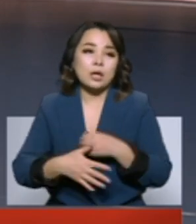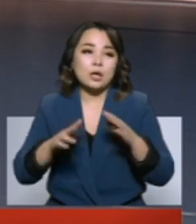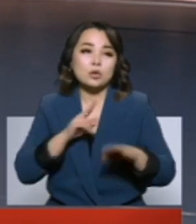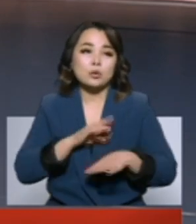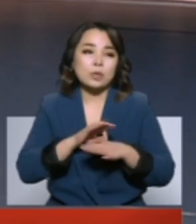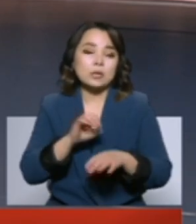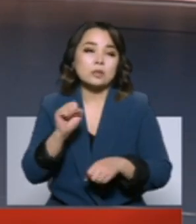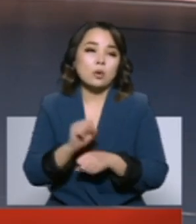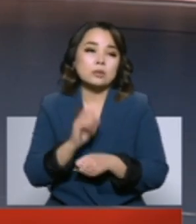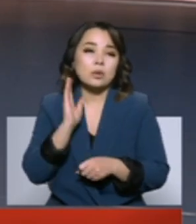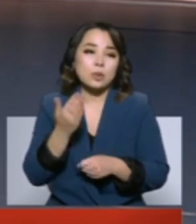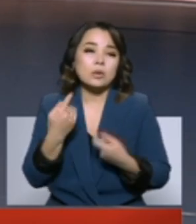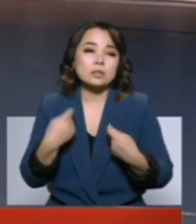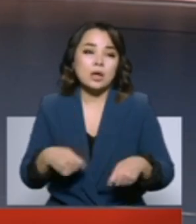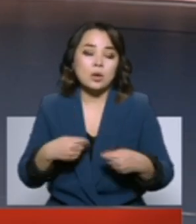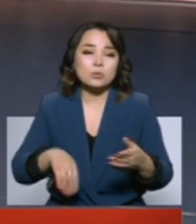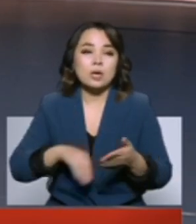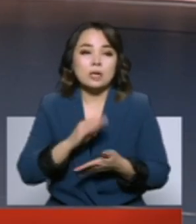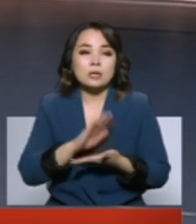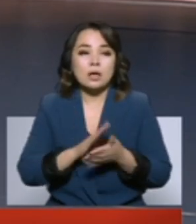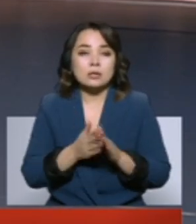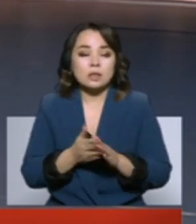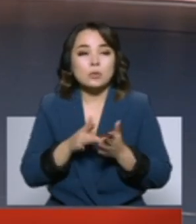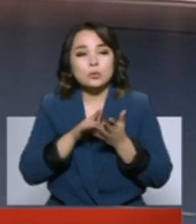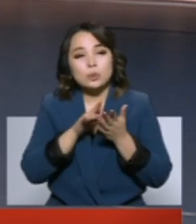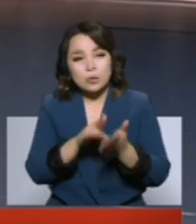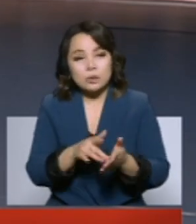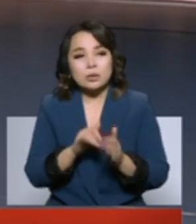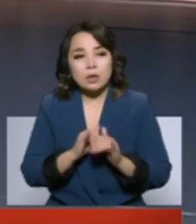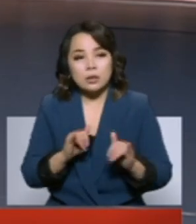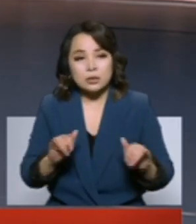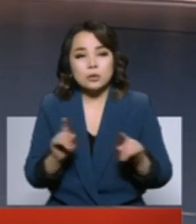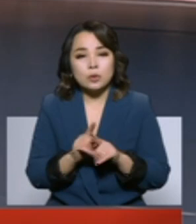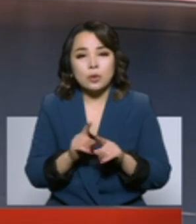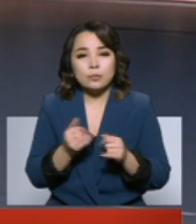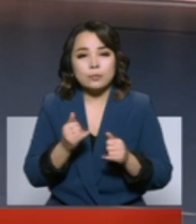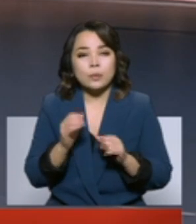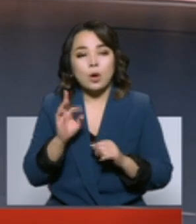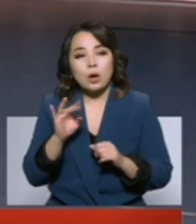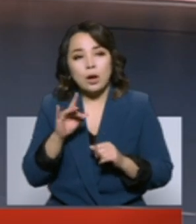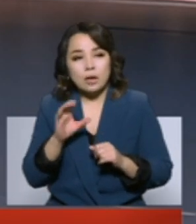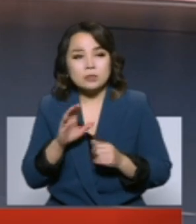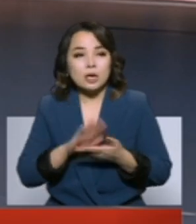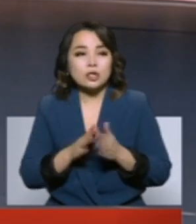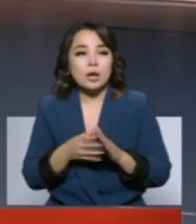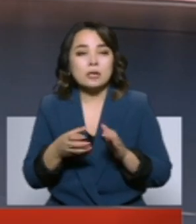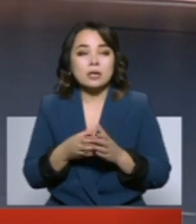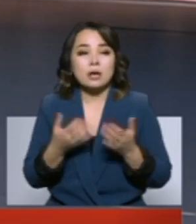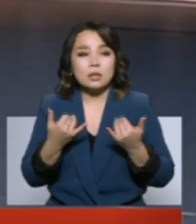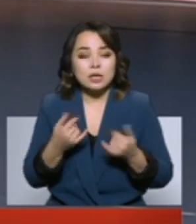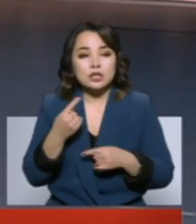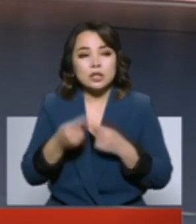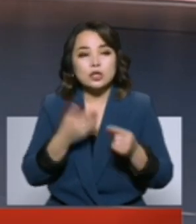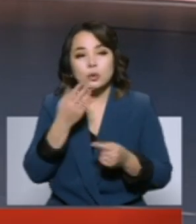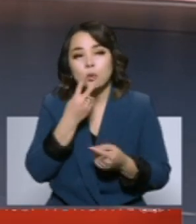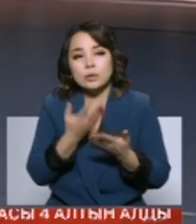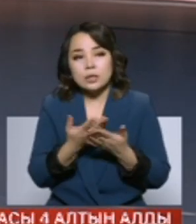жұмысы да тоқтайды. Сауда-саттық және туристік әлеуеті зор Қазақстандағы қазіргі жағдай келесі